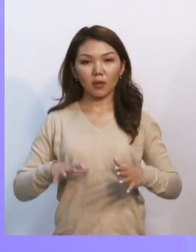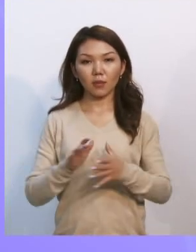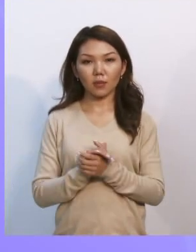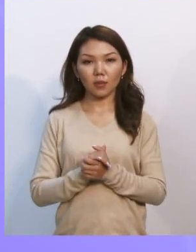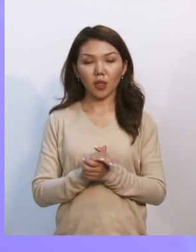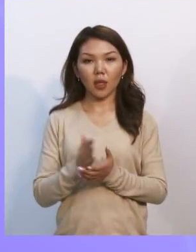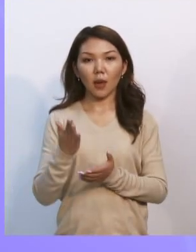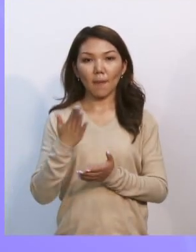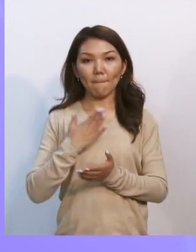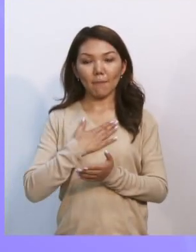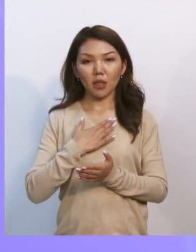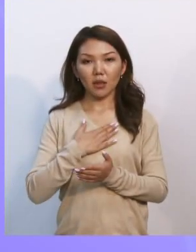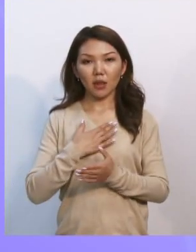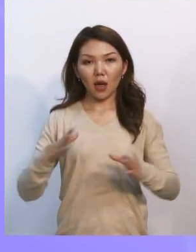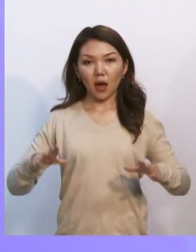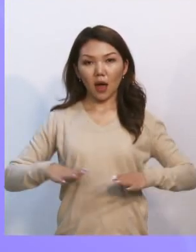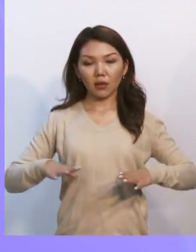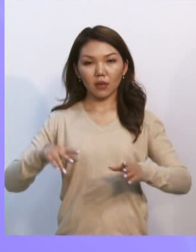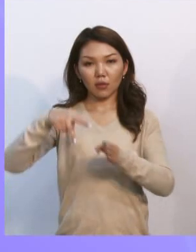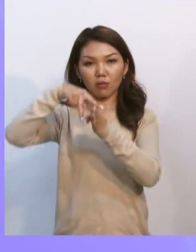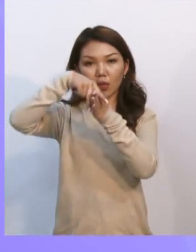Мен ат миндим.